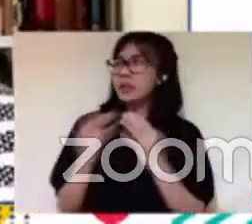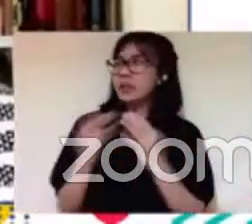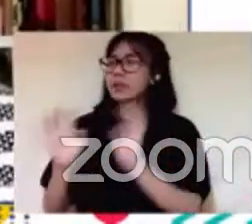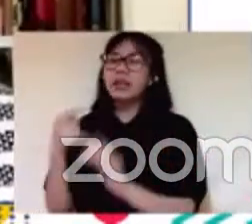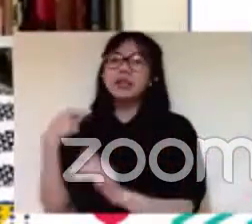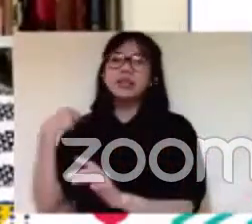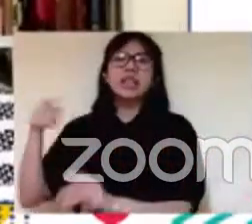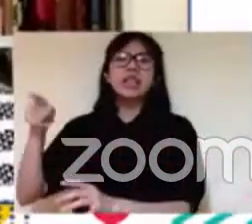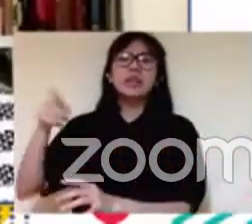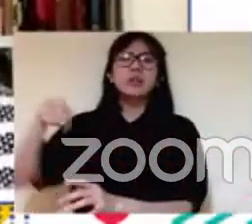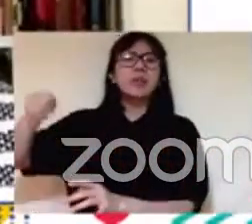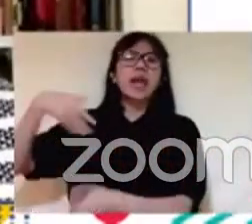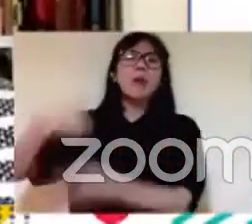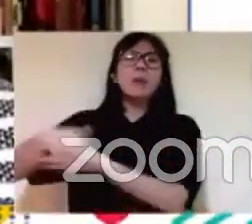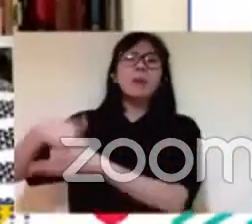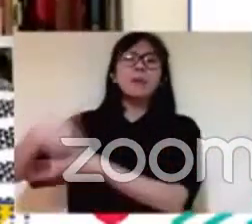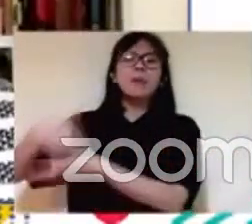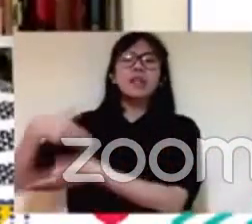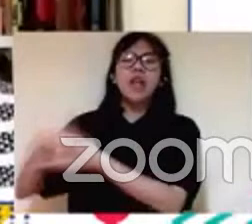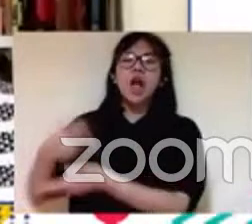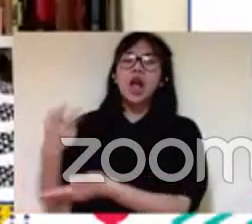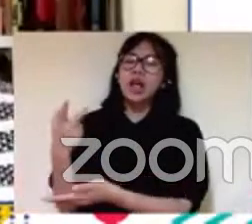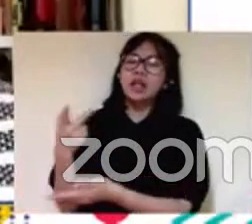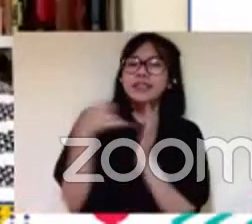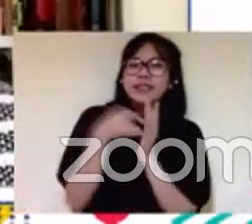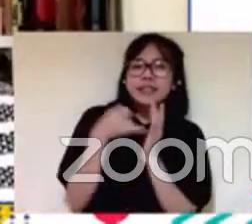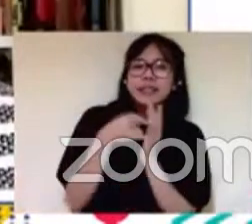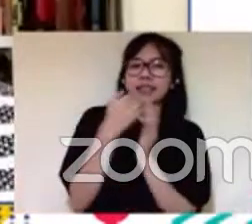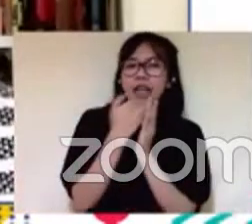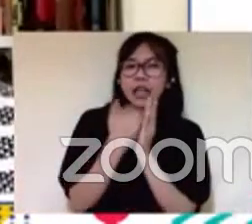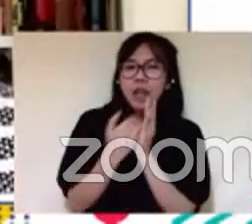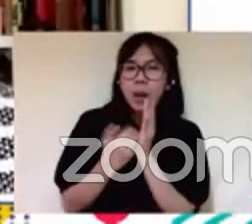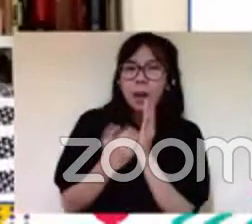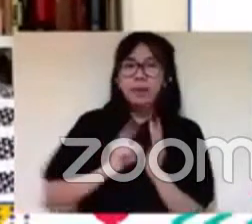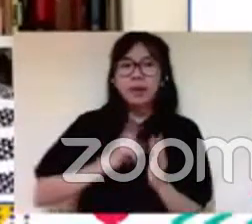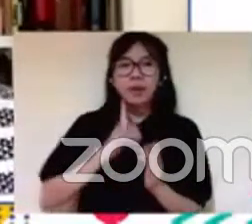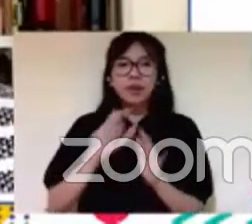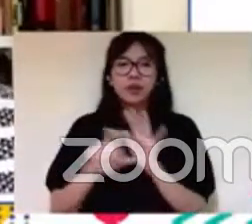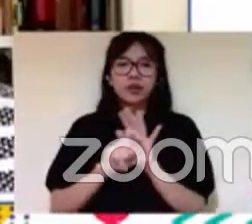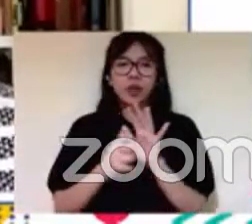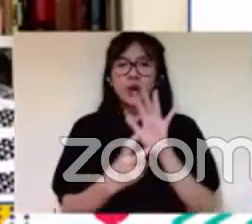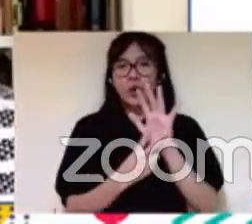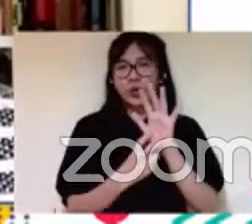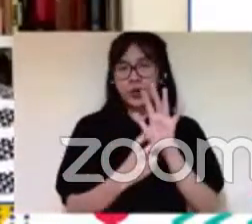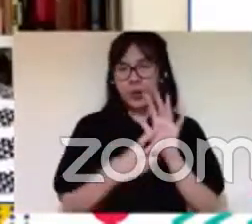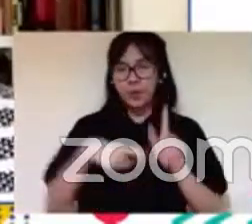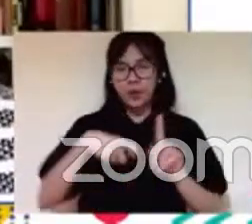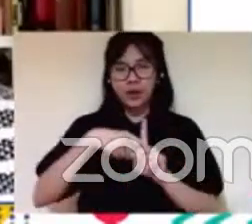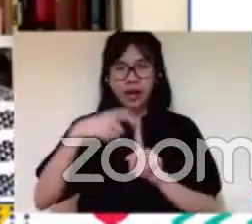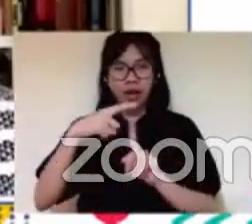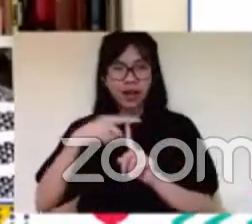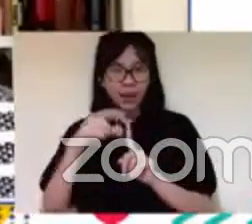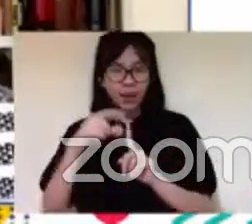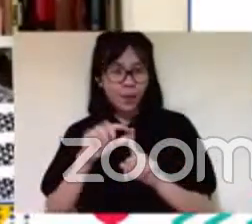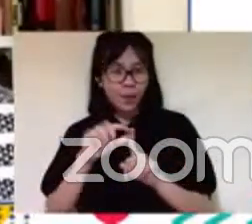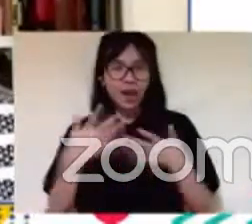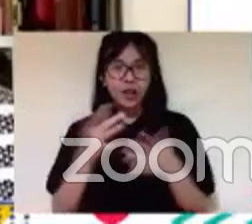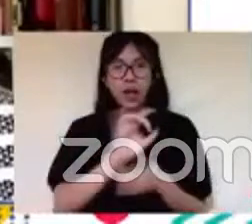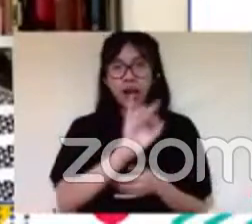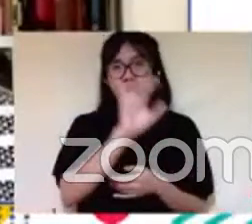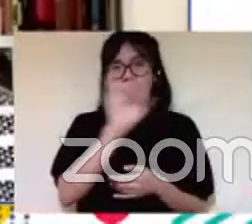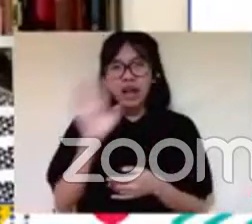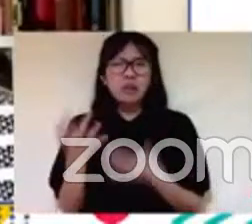data-data pribadi seperti nomor KTP dan lain-lain yang memang amat mengganggu. Jadi kalau saran